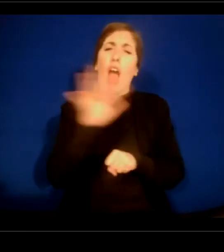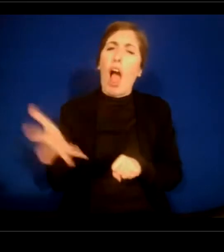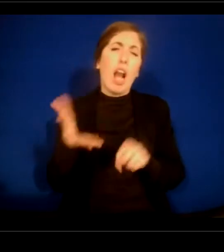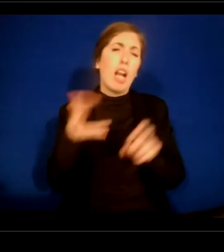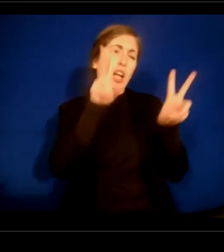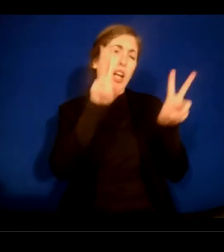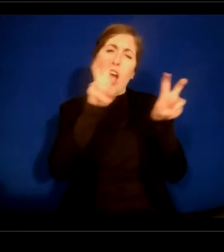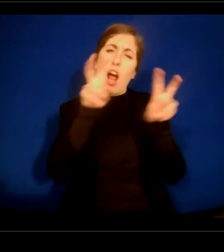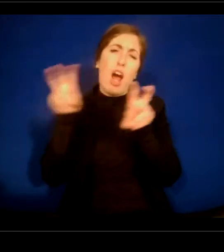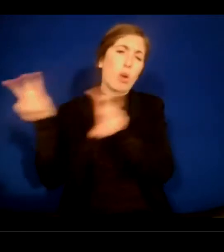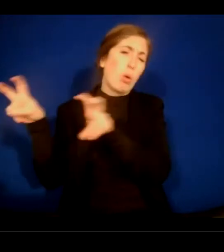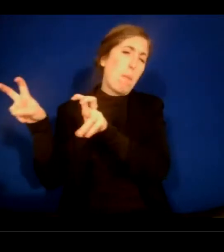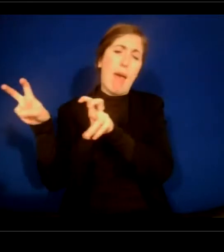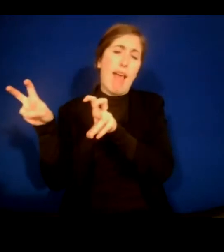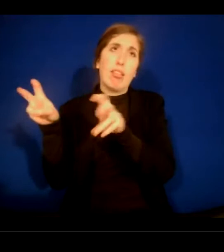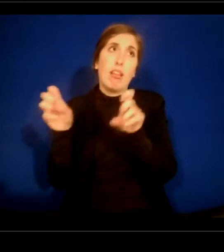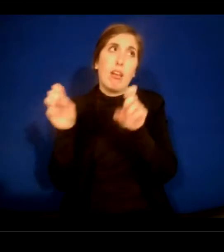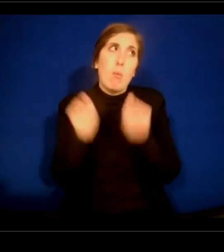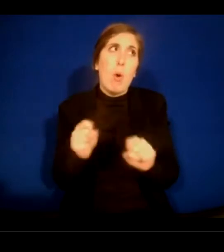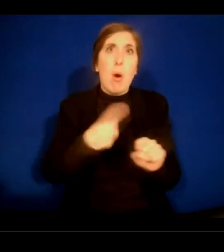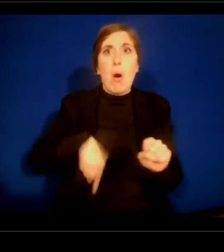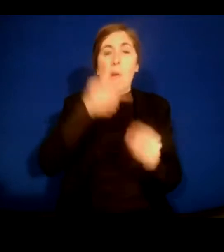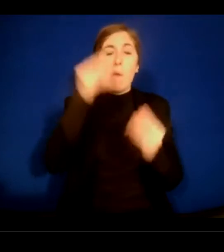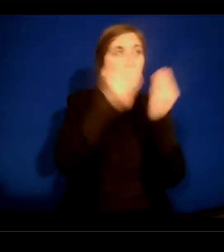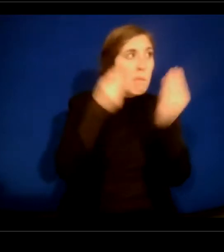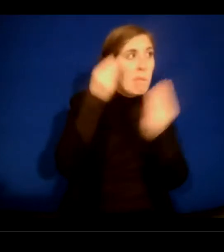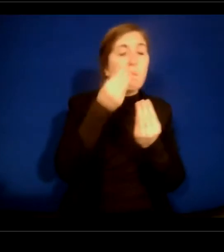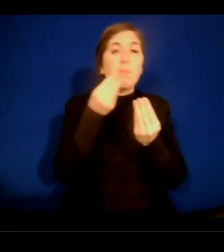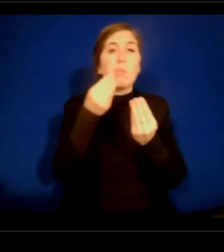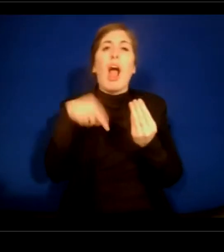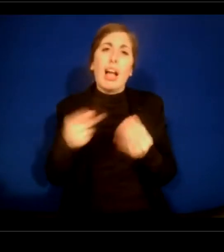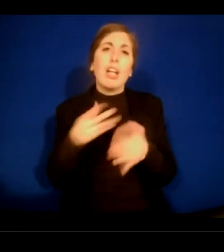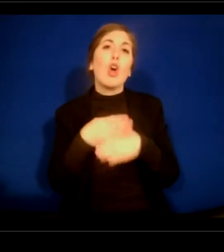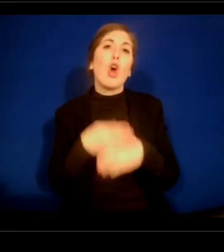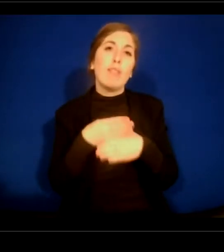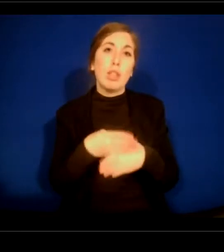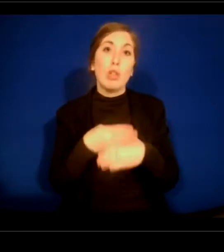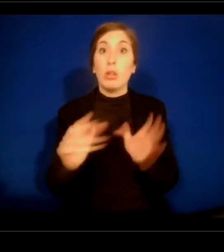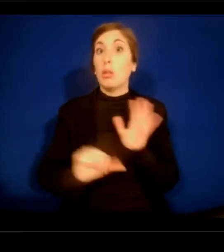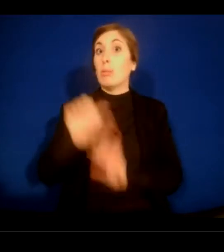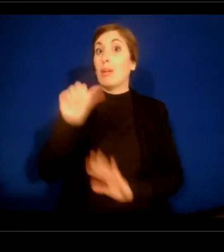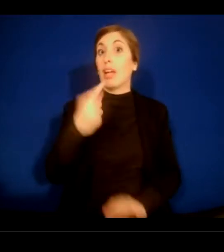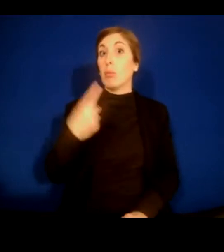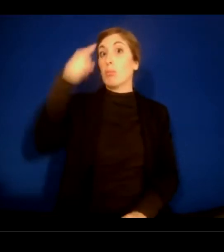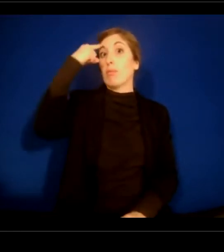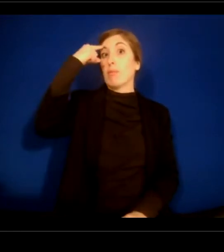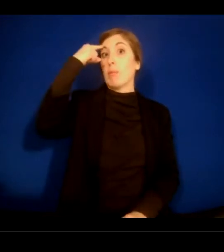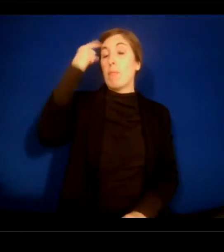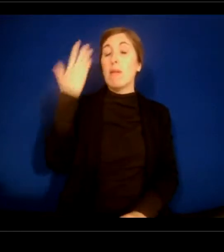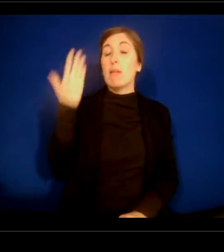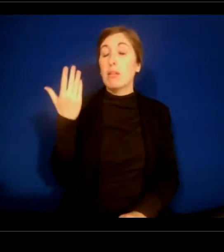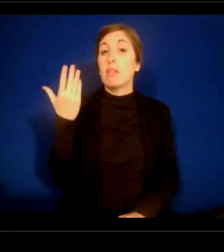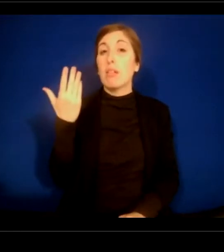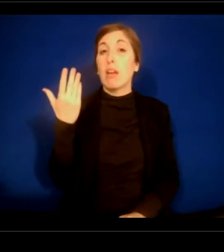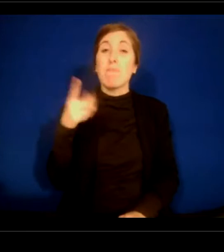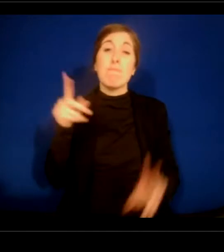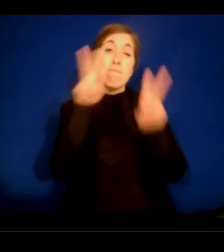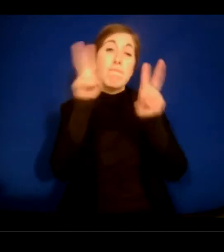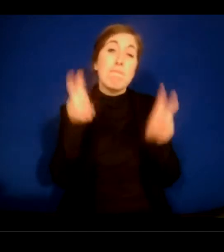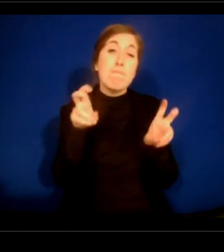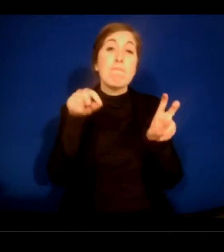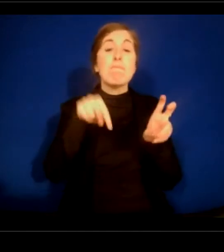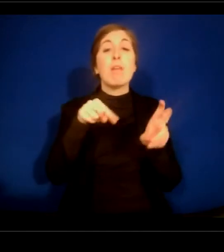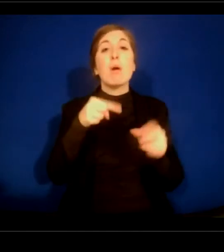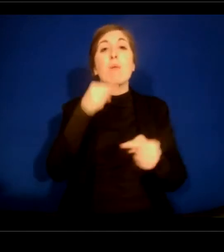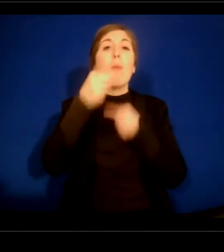da pensare e da condividere. In primis mi viene in mente tutto l'aspetto un po' polemico che è emerso